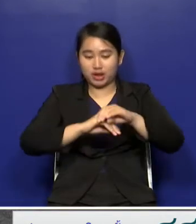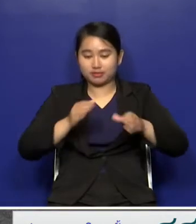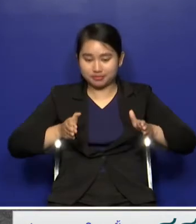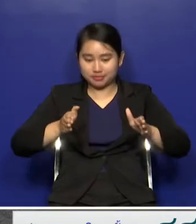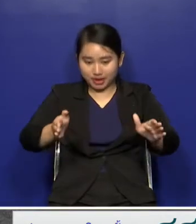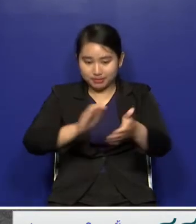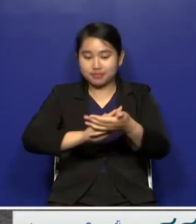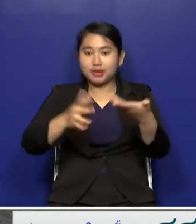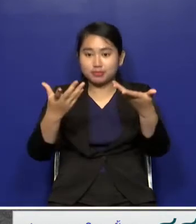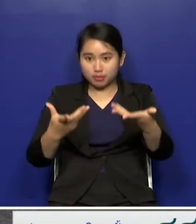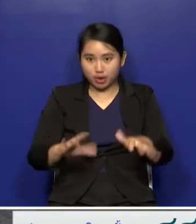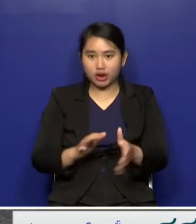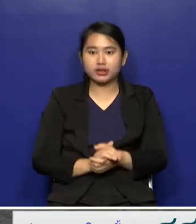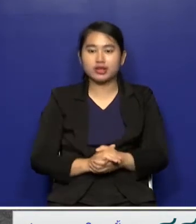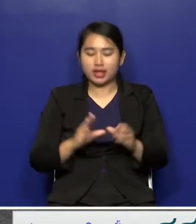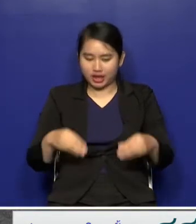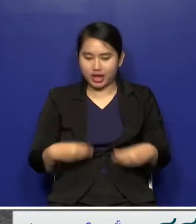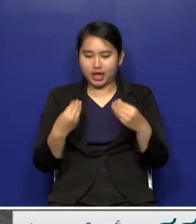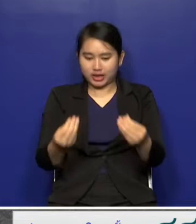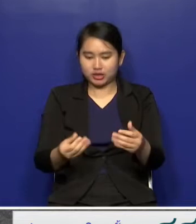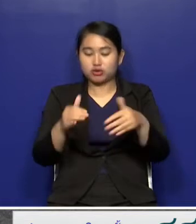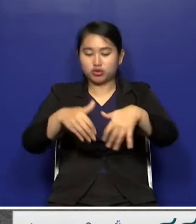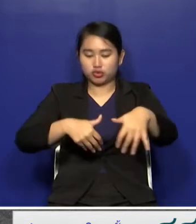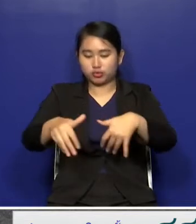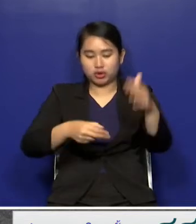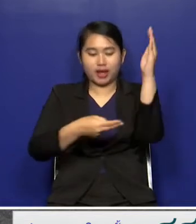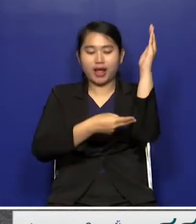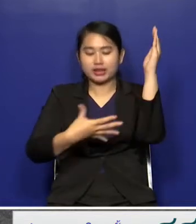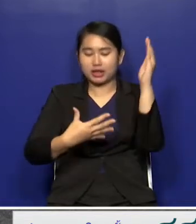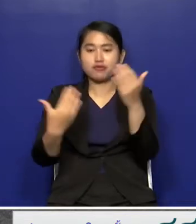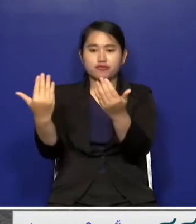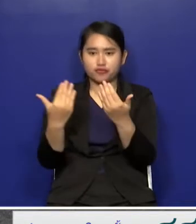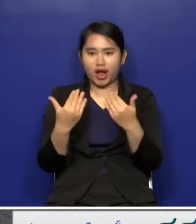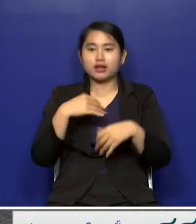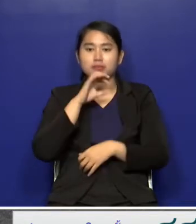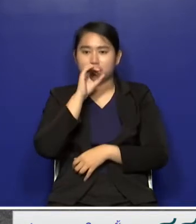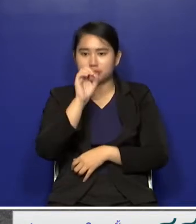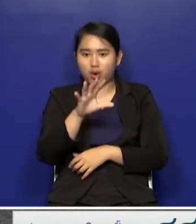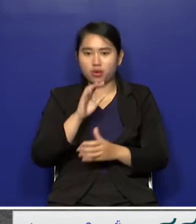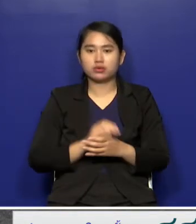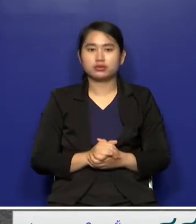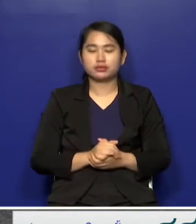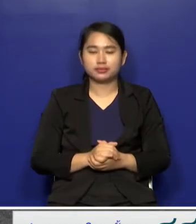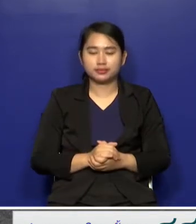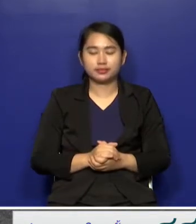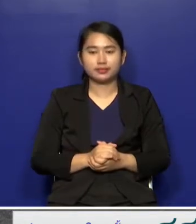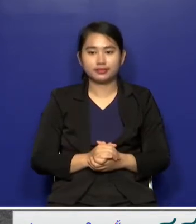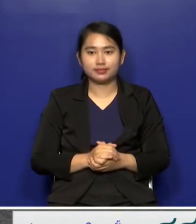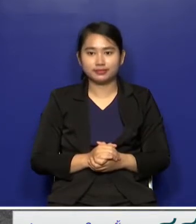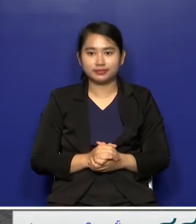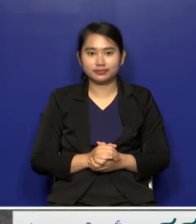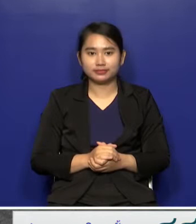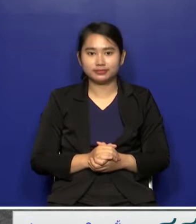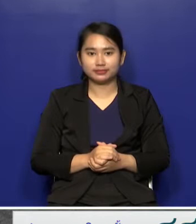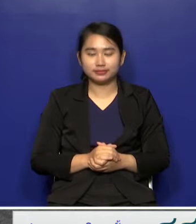ความปลอดภัยให้ชาวหาดใหญ่ด้วยชาวหาดใหญ่เขาฝากบอกมาเรื่องที่สองเป็น